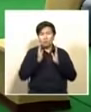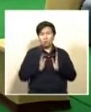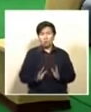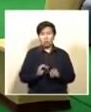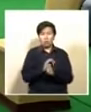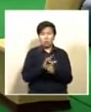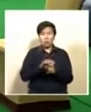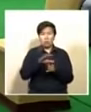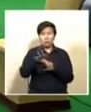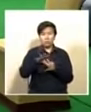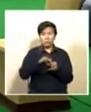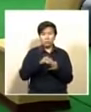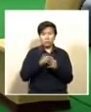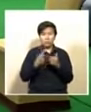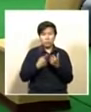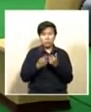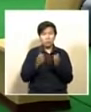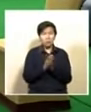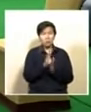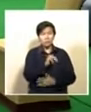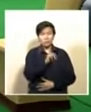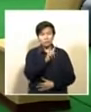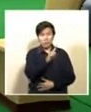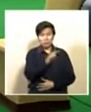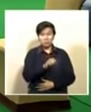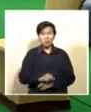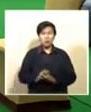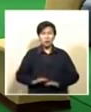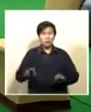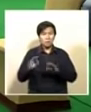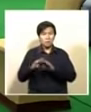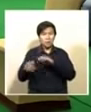252คนต่างประเทศอีก37คนมีการปิดส